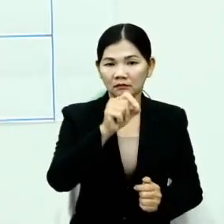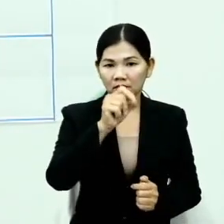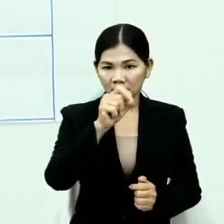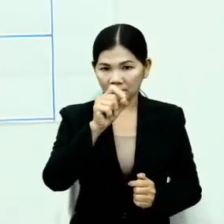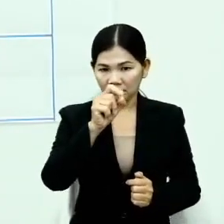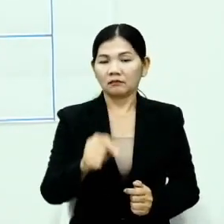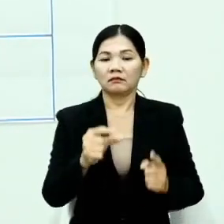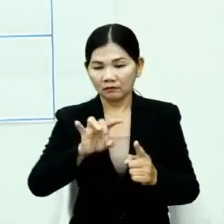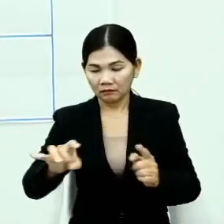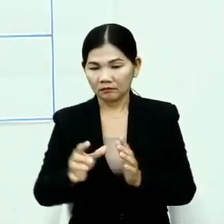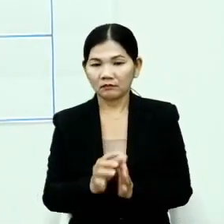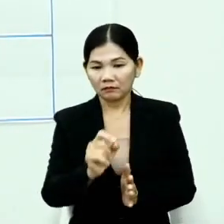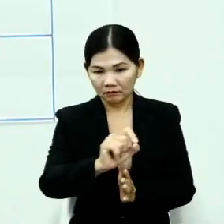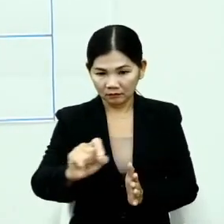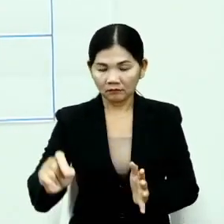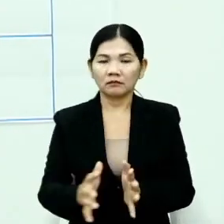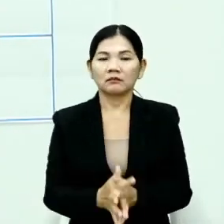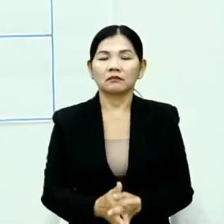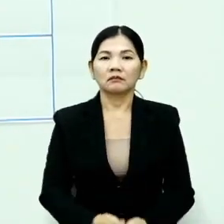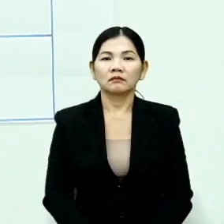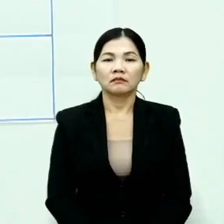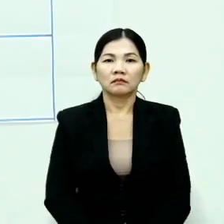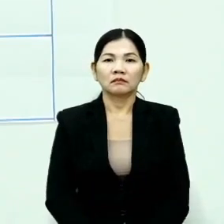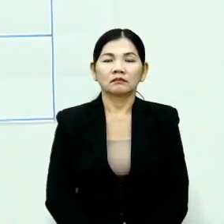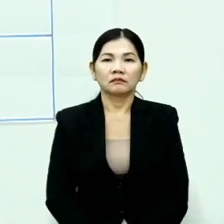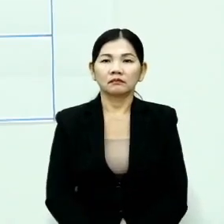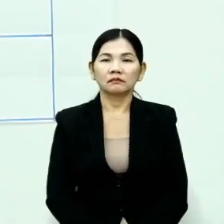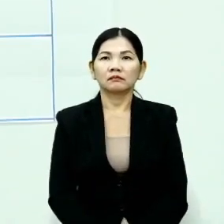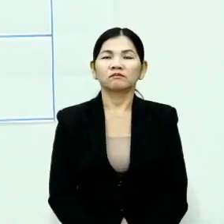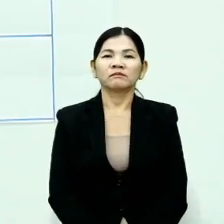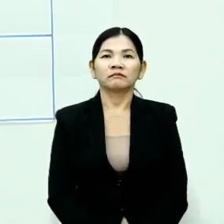ឡូវយើងចាប់ផ្ដើមសរសេរទាំងអស់គ្នា